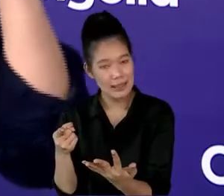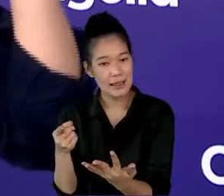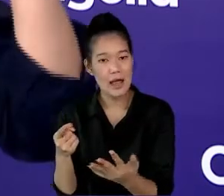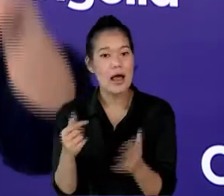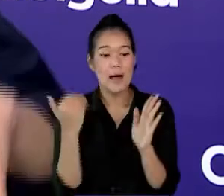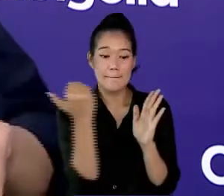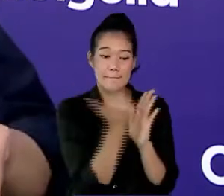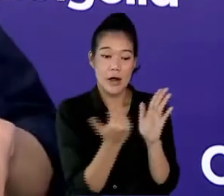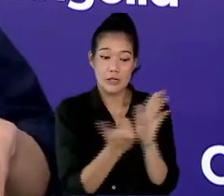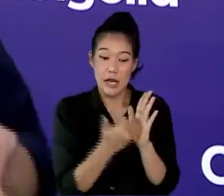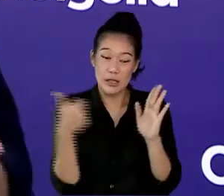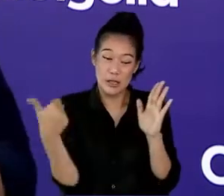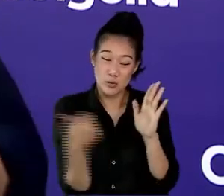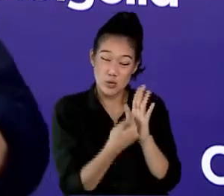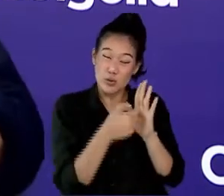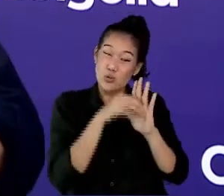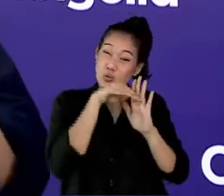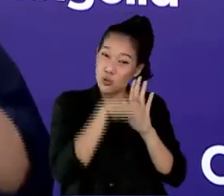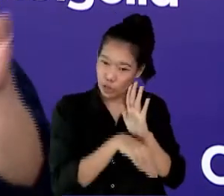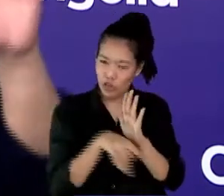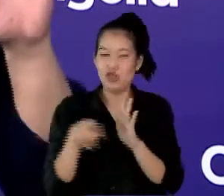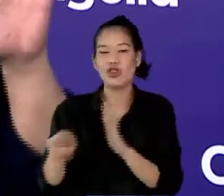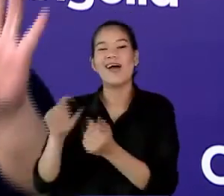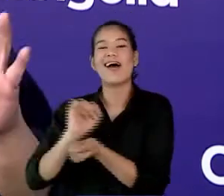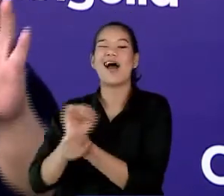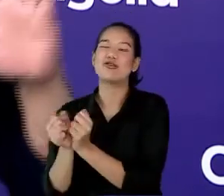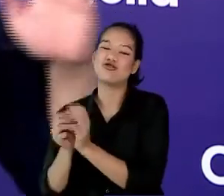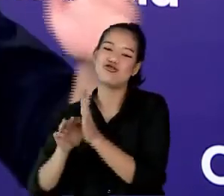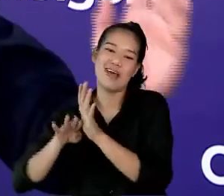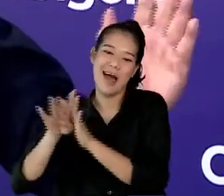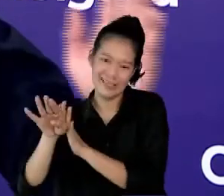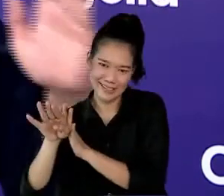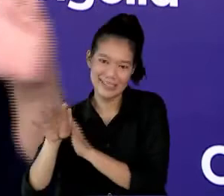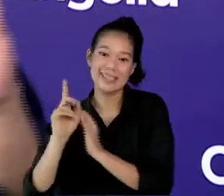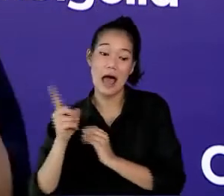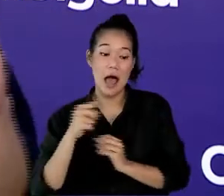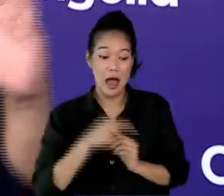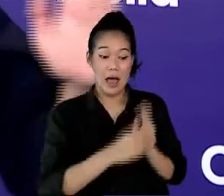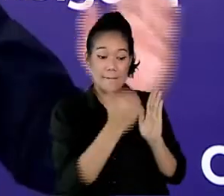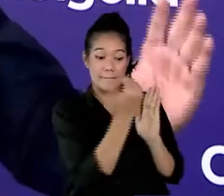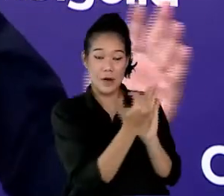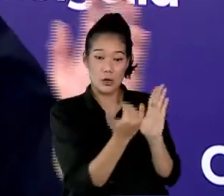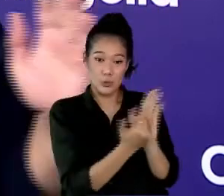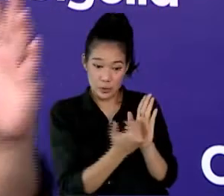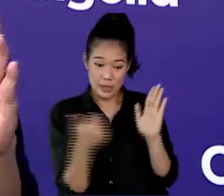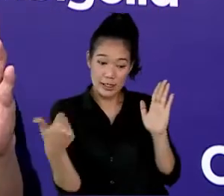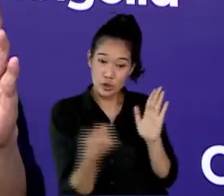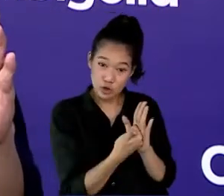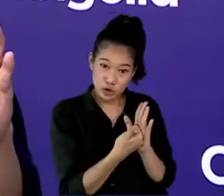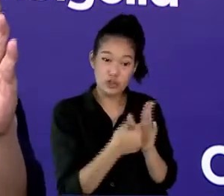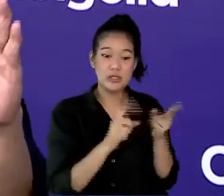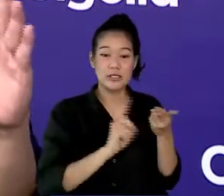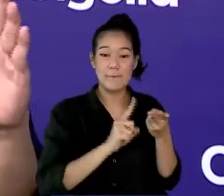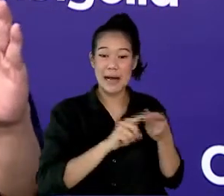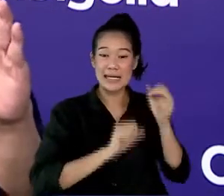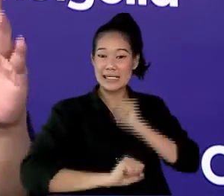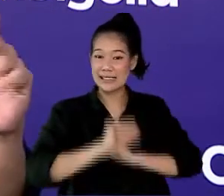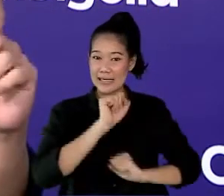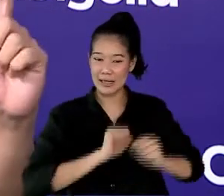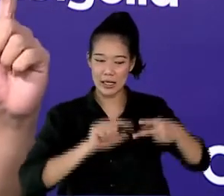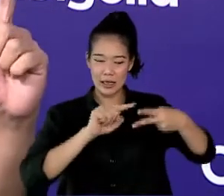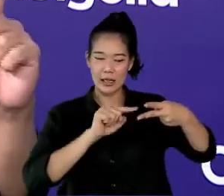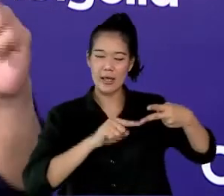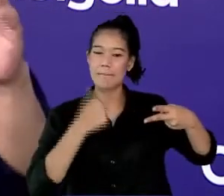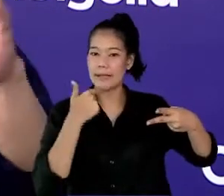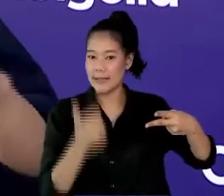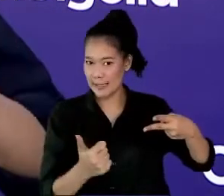ketika kepatuhannya turun, ya kasusnya naik. Nah, kepatuhan ini sama mobilitas nih dua hal yang sangat penting. Jadi